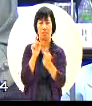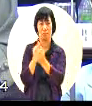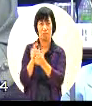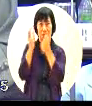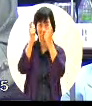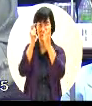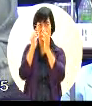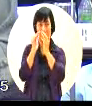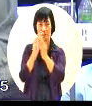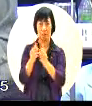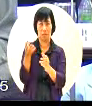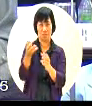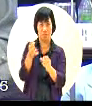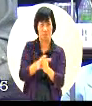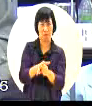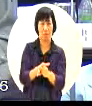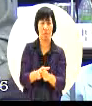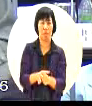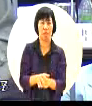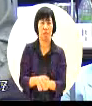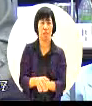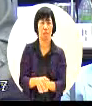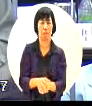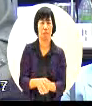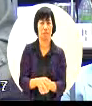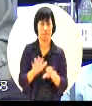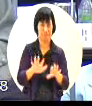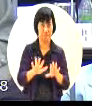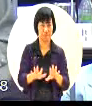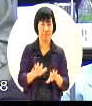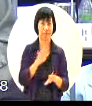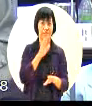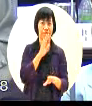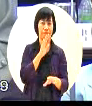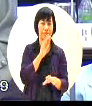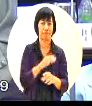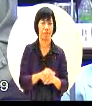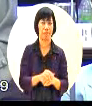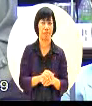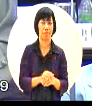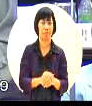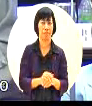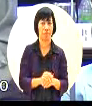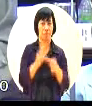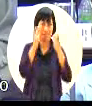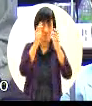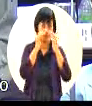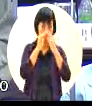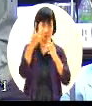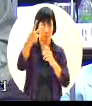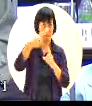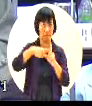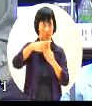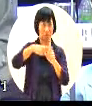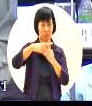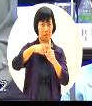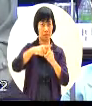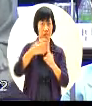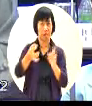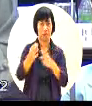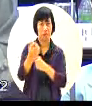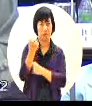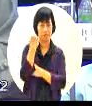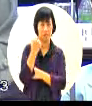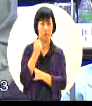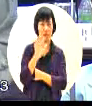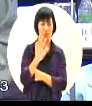的补助，应该是即摆是二级，讲高雄市二级即个财力，啊，咱